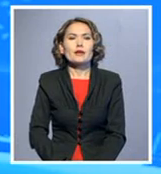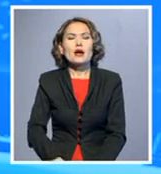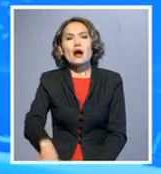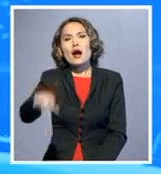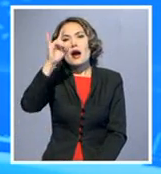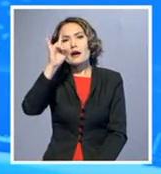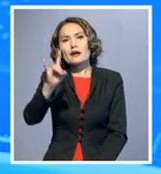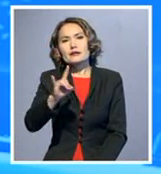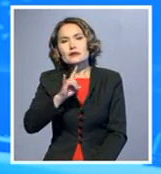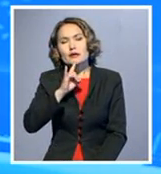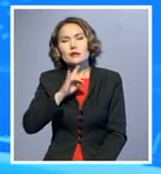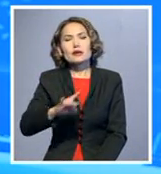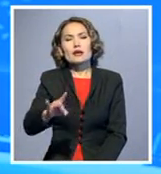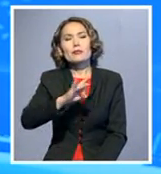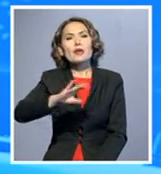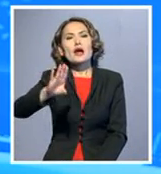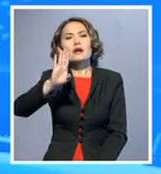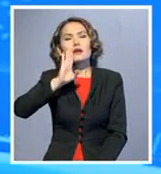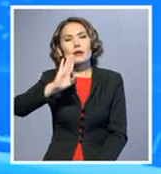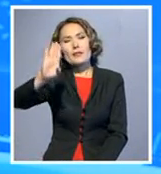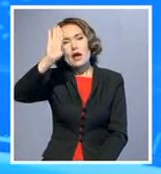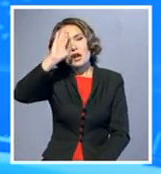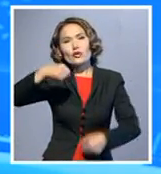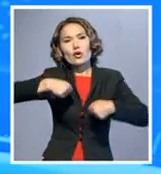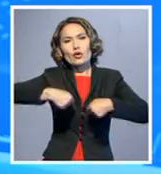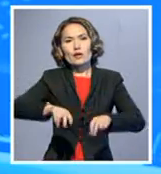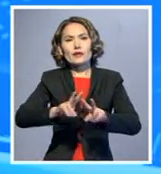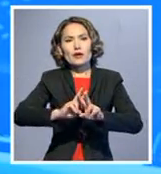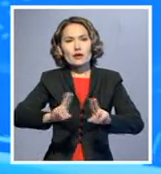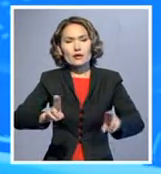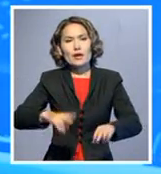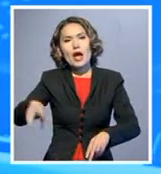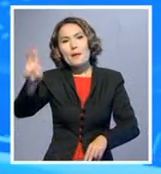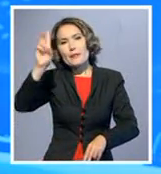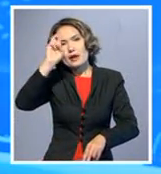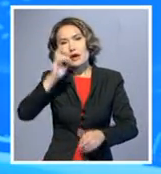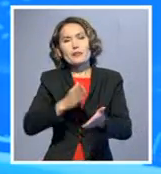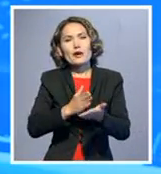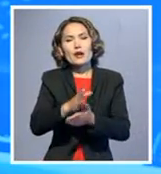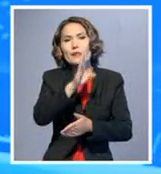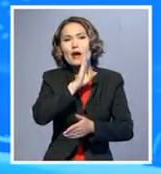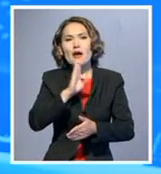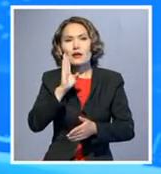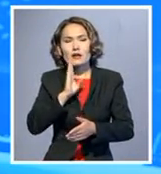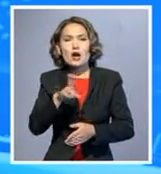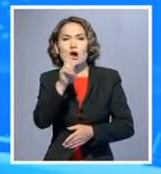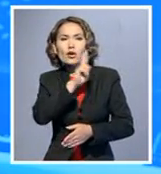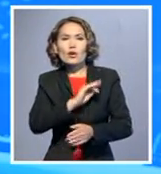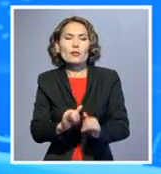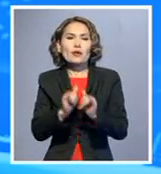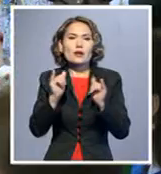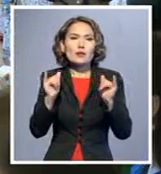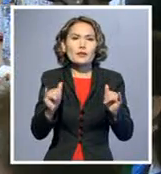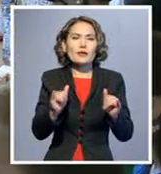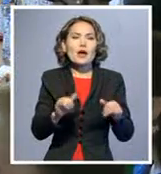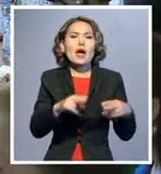Еліміздегі ерлер мен әйелдердің құқы бір. Гендерлік саясат дұрыс жүргізіліп келеді. Оған мемлекеттік қызметтегі әйелдер саны дәлел. Мәселен, Еңбек және